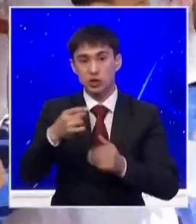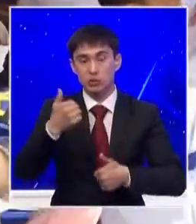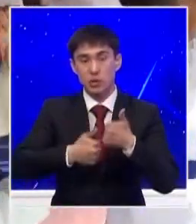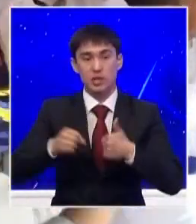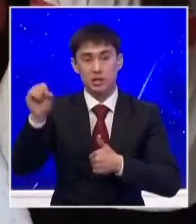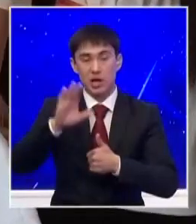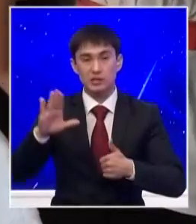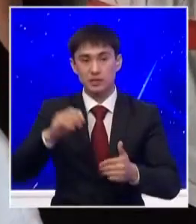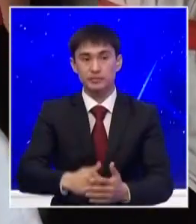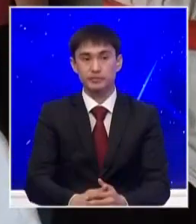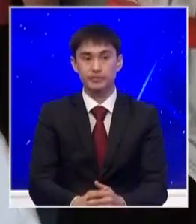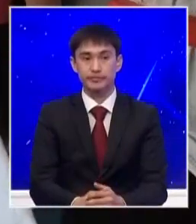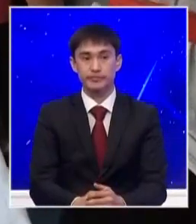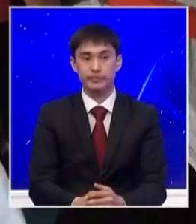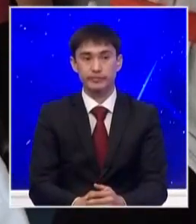чемпионат Азии.